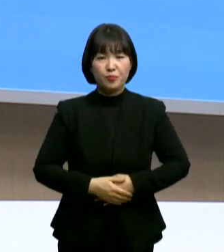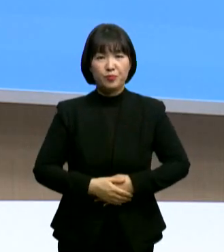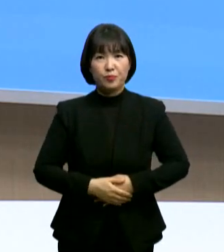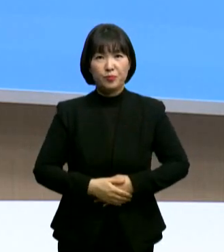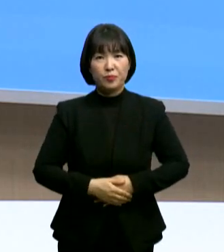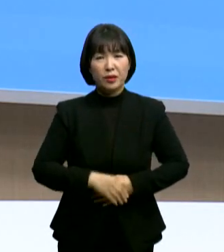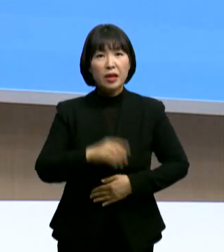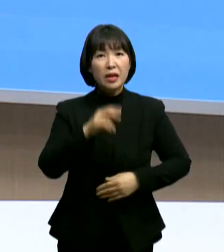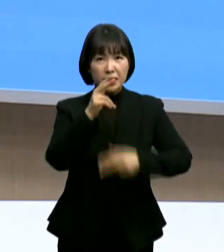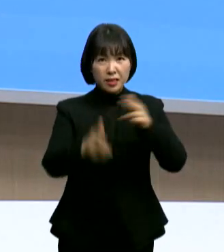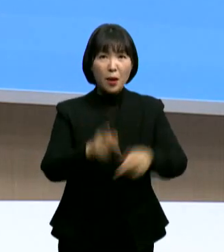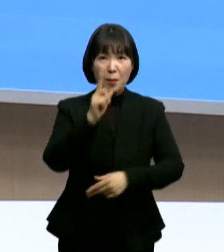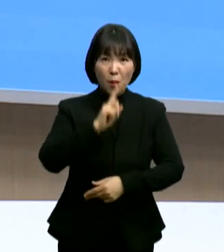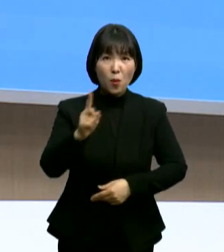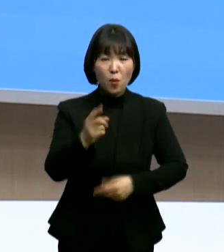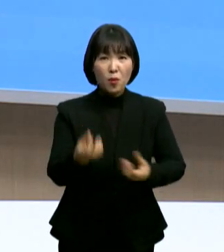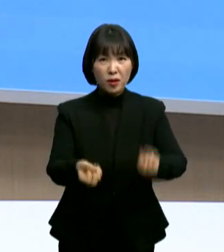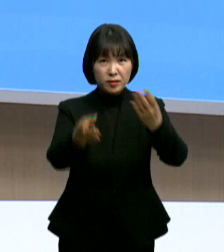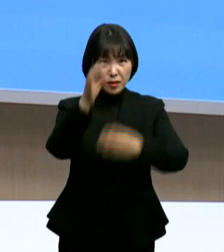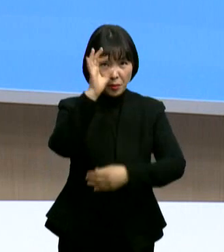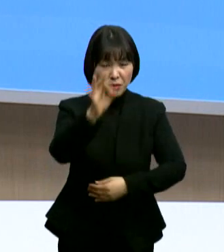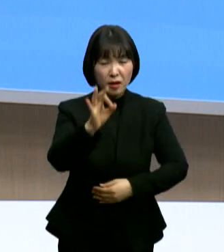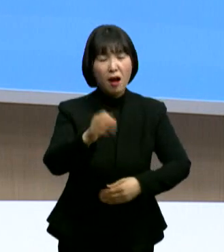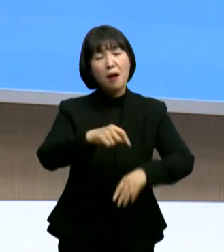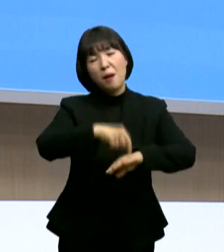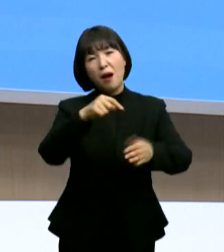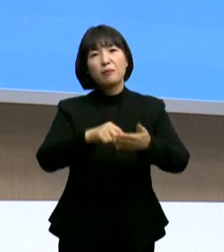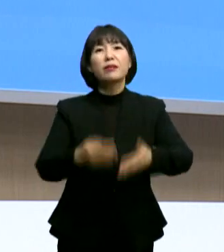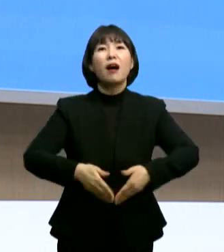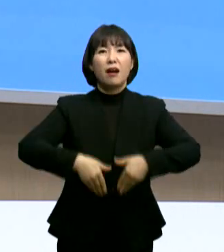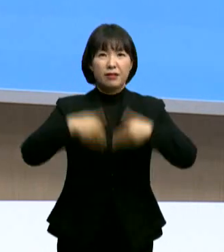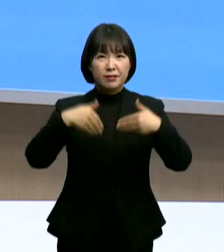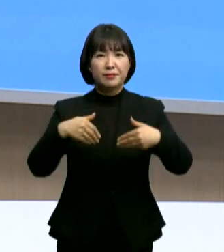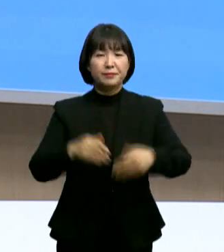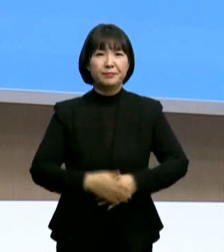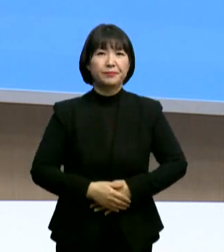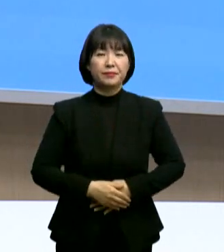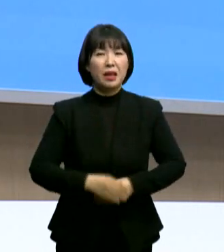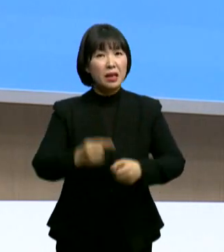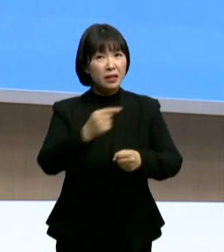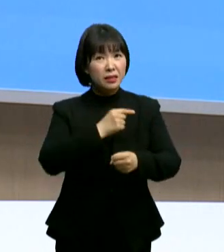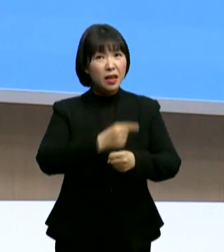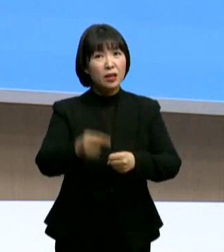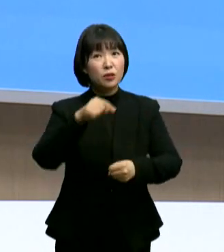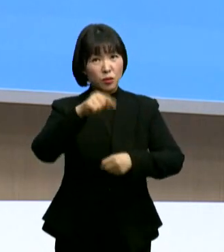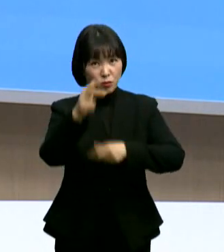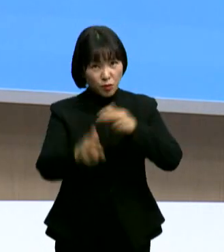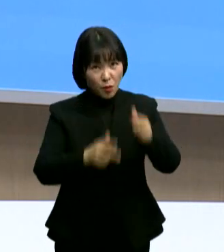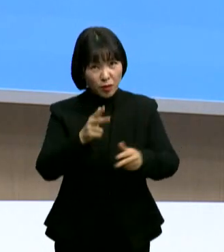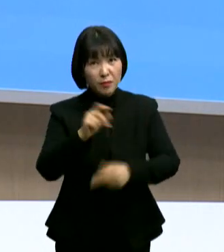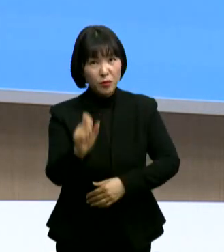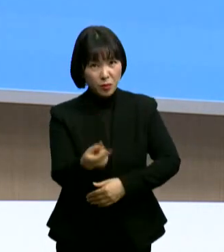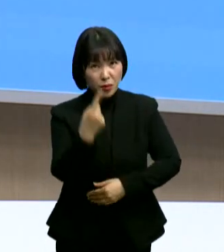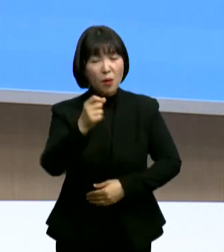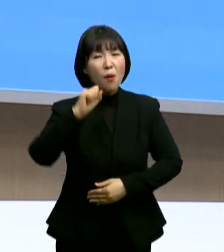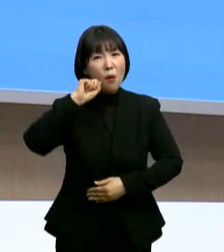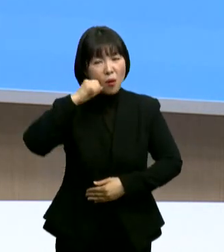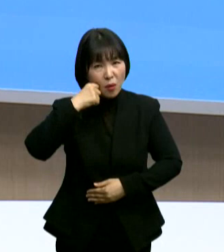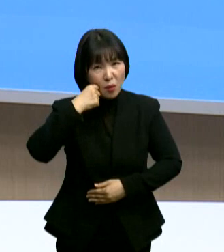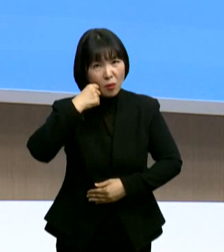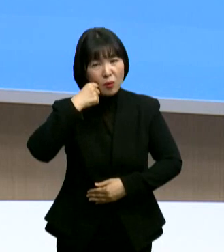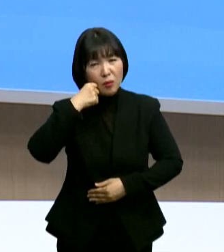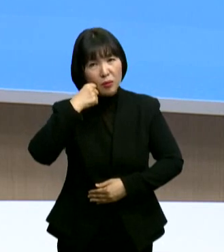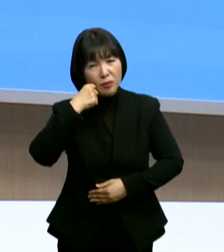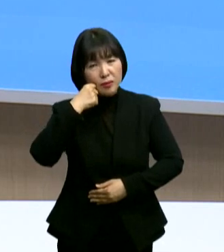자활사업 보고회를 보이 제 마음까지 훈훈해지는 거 같은데요네 내년에도 자활센터 프로그램을 통해 어렵고 힘든 분들이